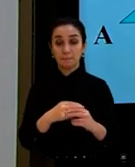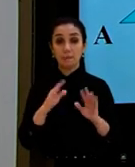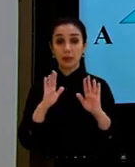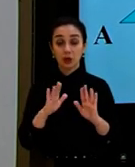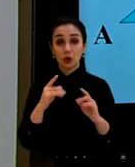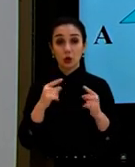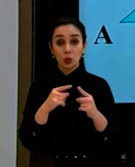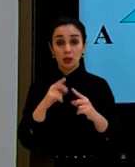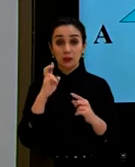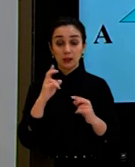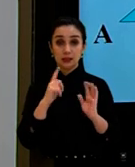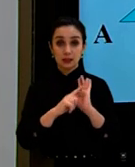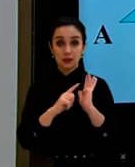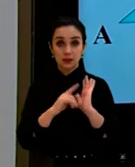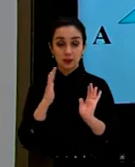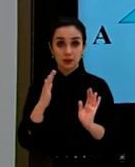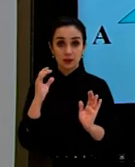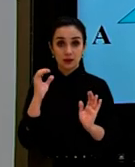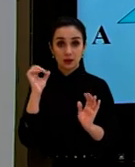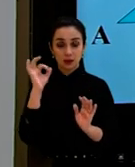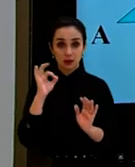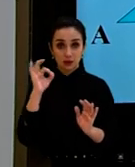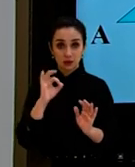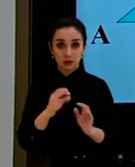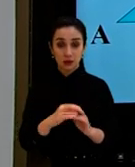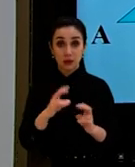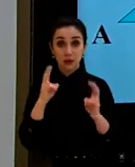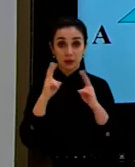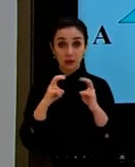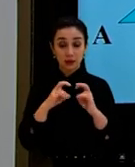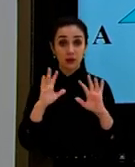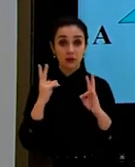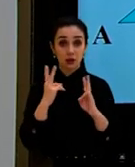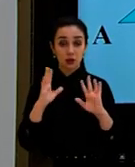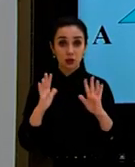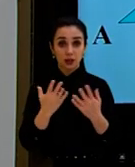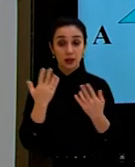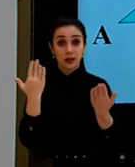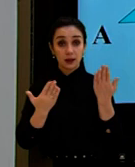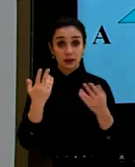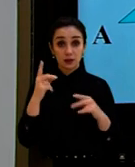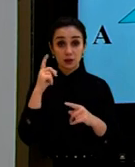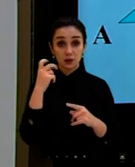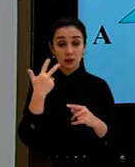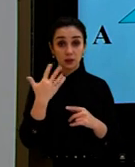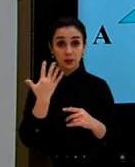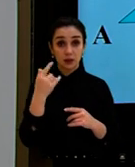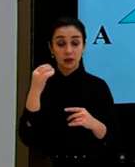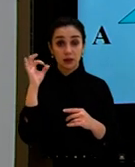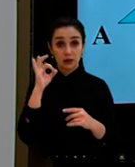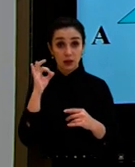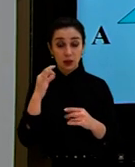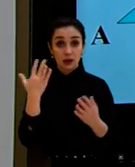то угол Б 75 градусов. Проверяем второй случай. Если угол С 135